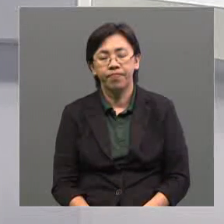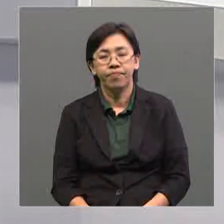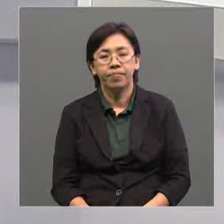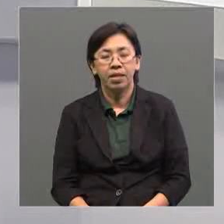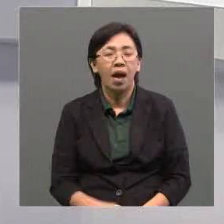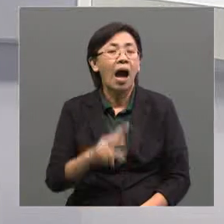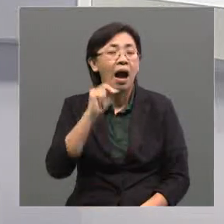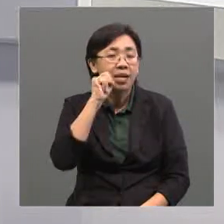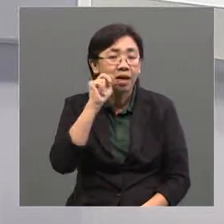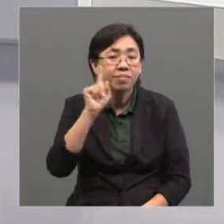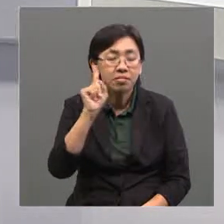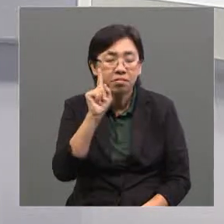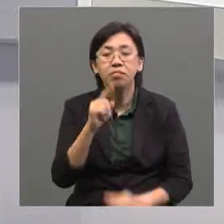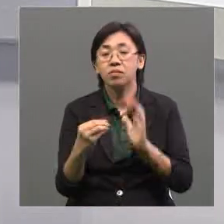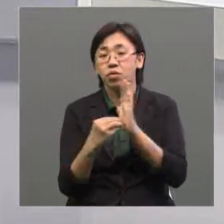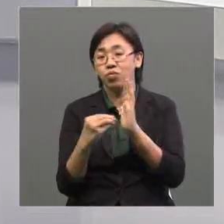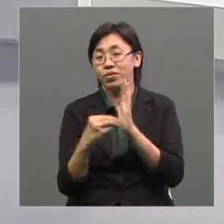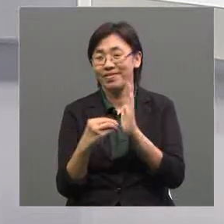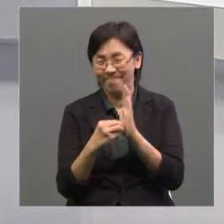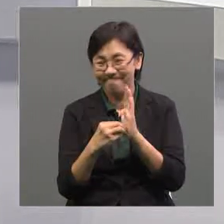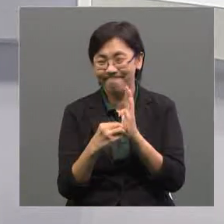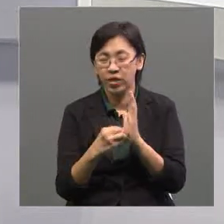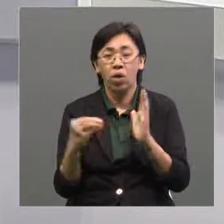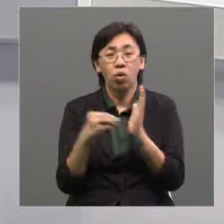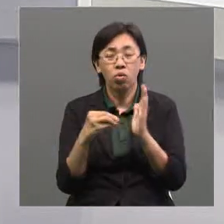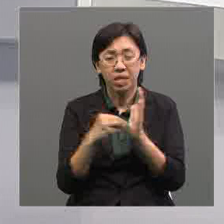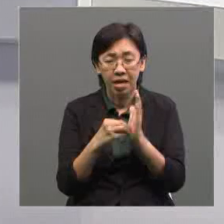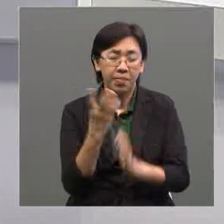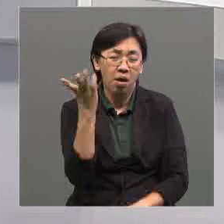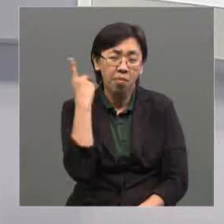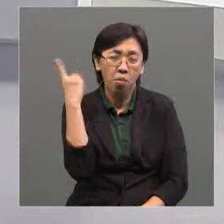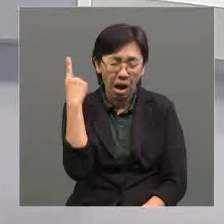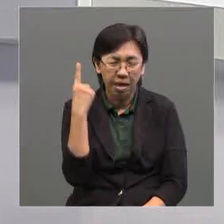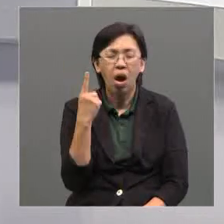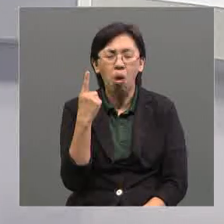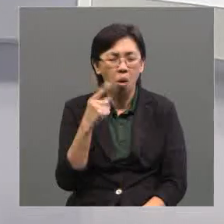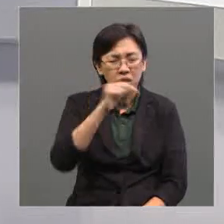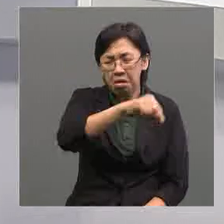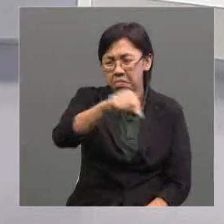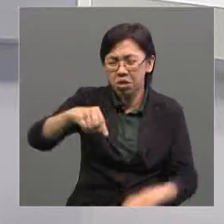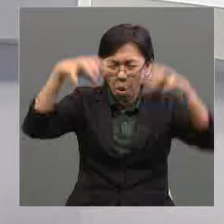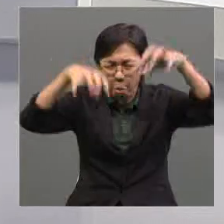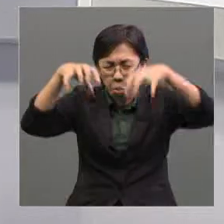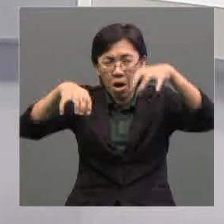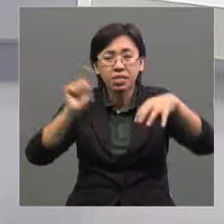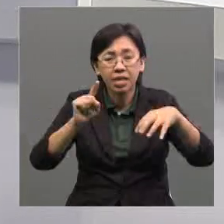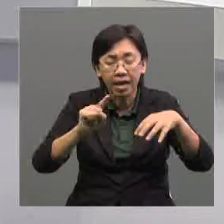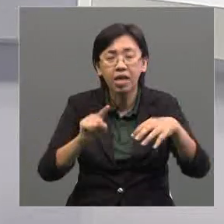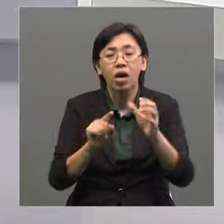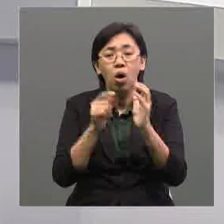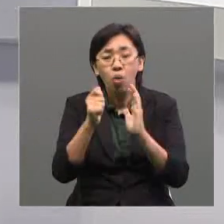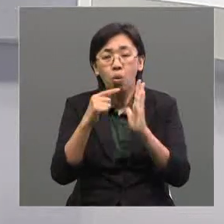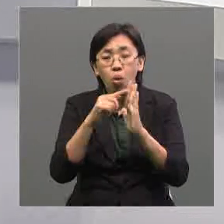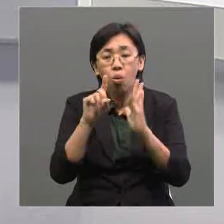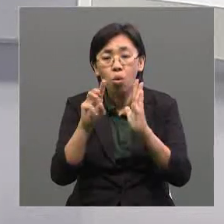ส่วนสถานการณ์น้ำของเมืองหลวงอย่างกรุงเทพมหานครคุณผู้ชมเมื่อวานนี้ก็โอ้โหหลายพื้นที่แชร์กันโดยเฉพาะอุดม อุดมสุข เขาเนี่ยแชร์กัน